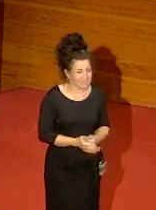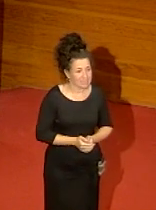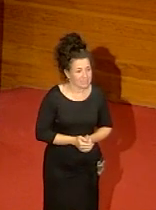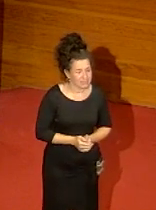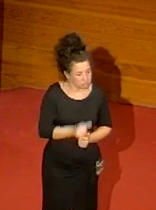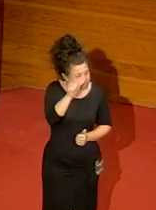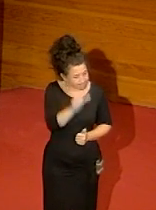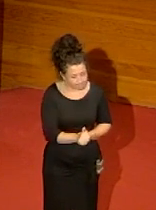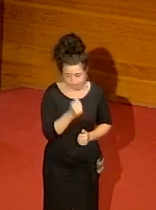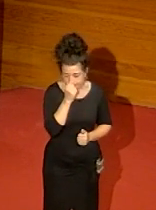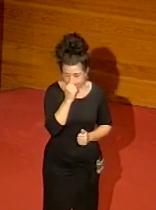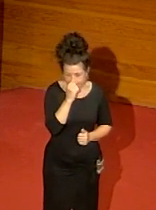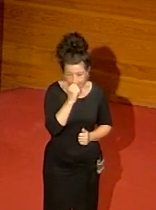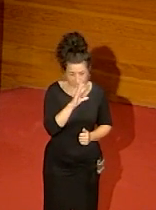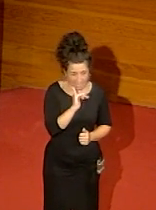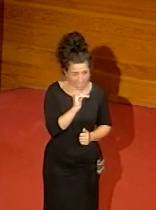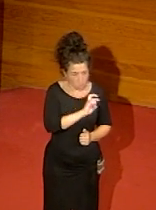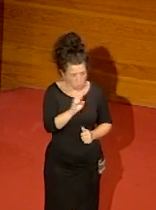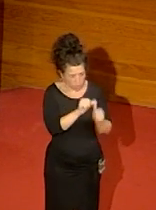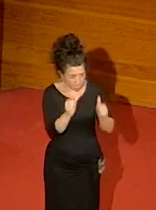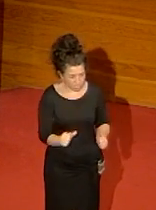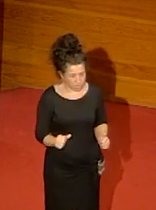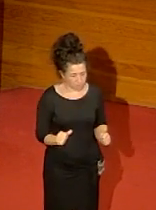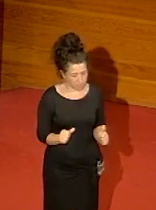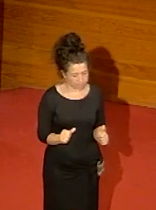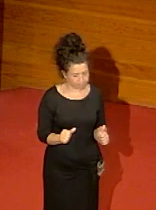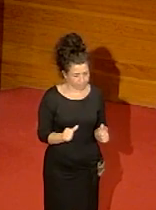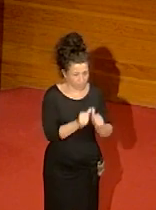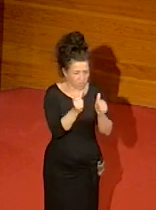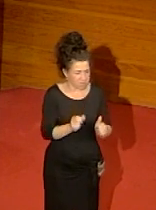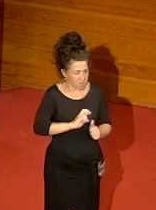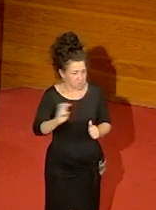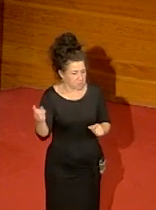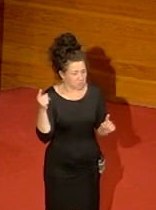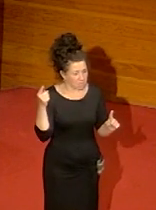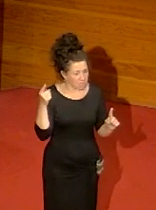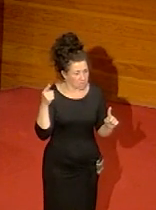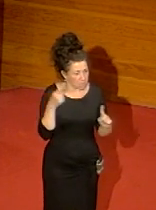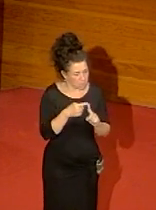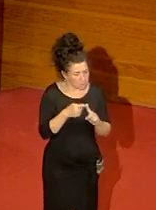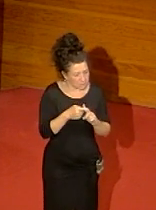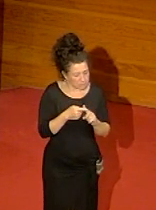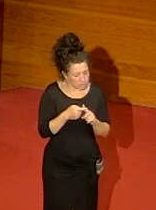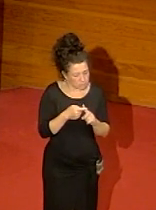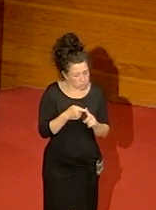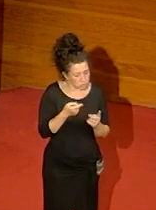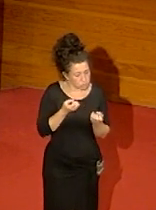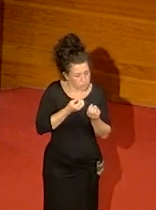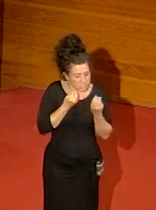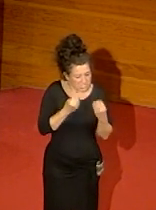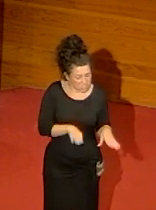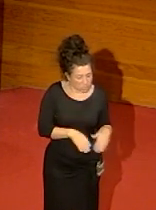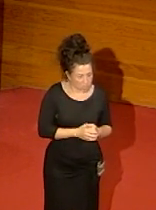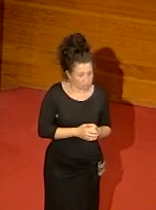beste modu bat baita ere eta beste formato bat historiak kontatzeko eta da